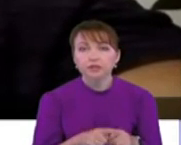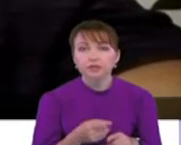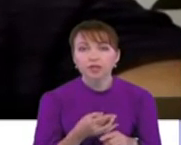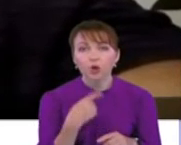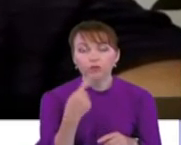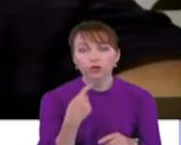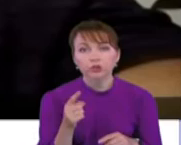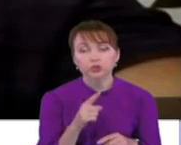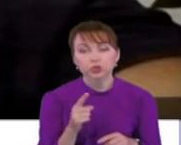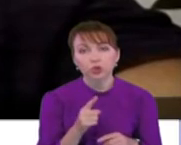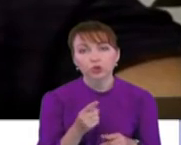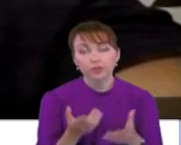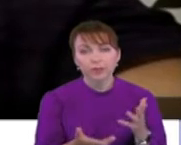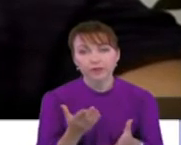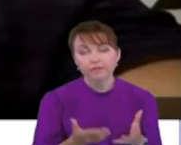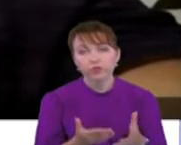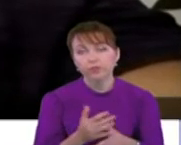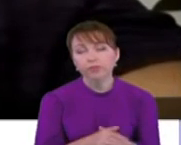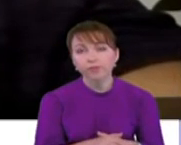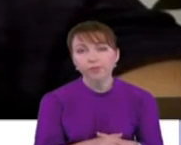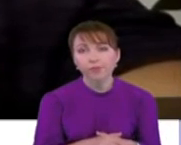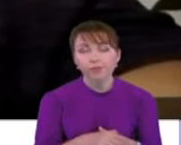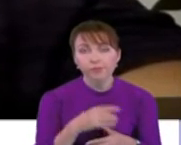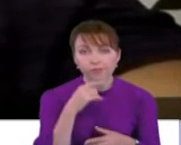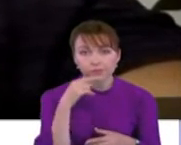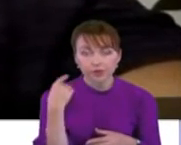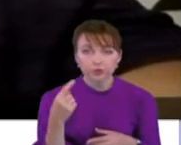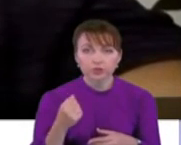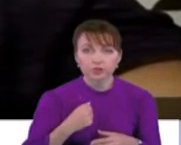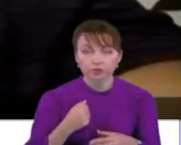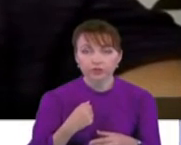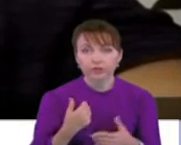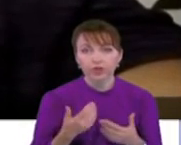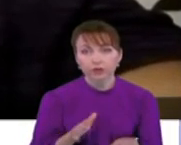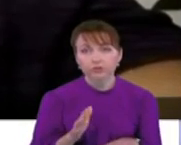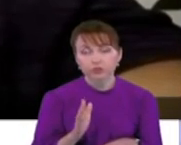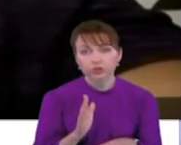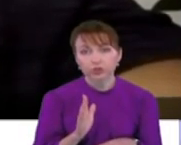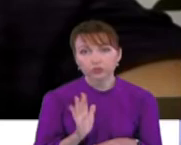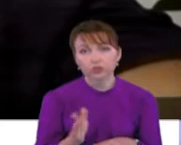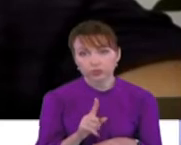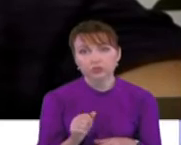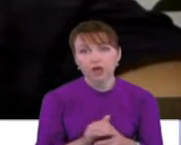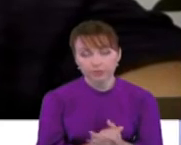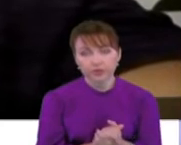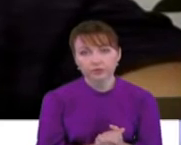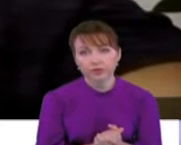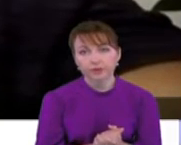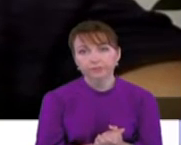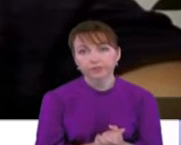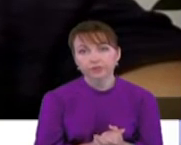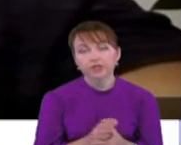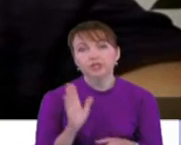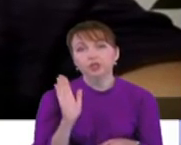що напевне, російські бойовики вже будуть це перемир'я якби